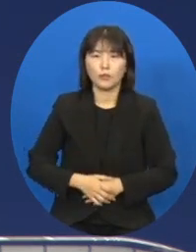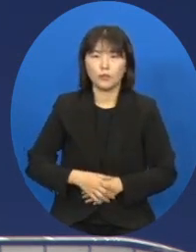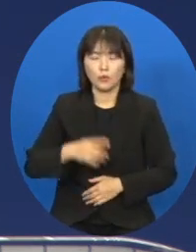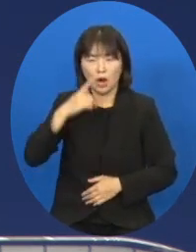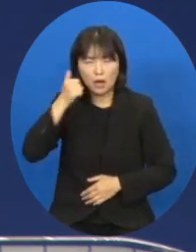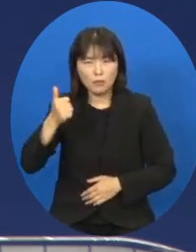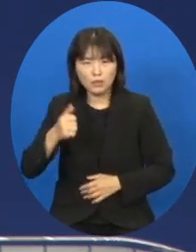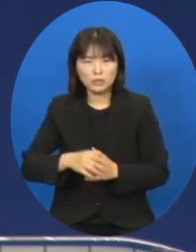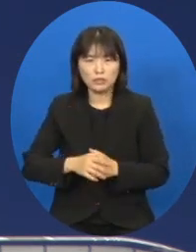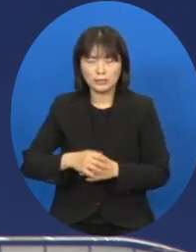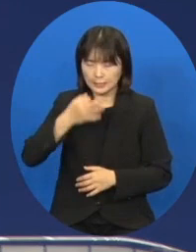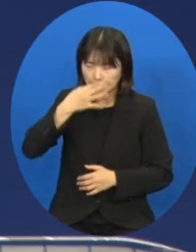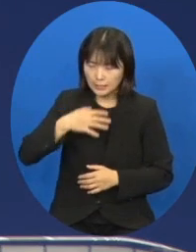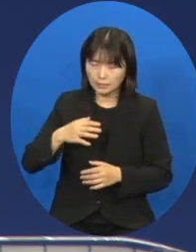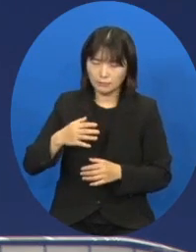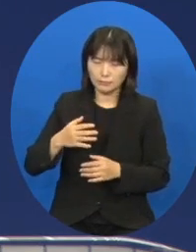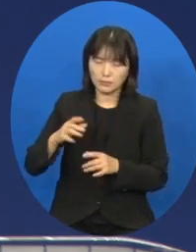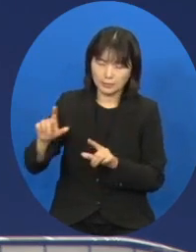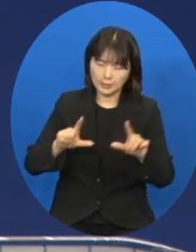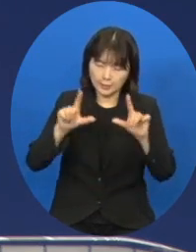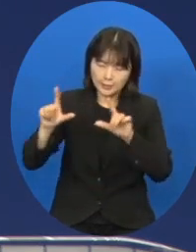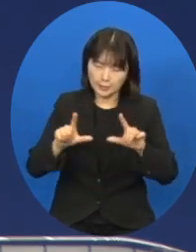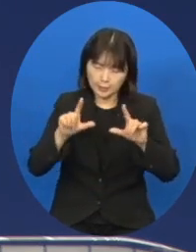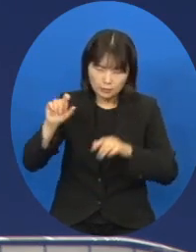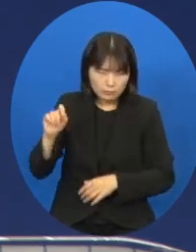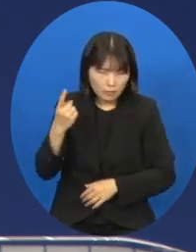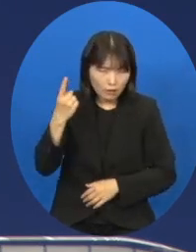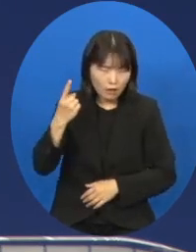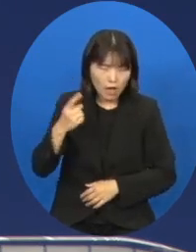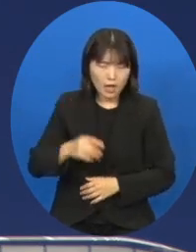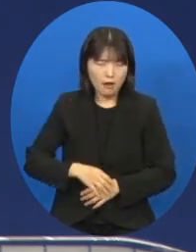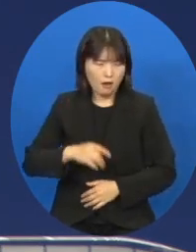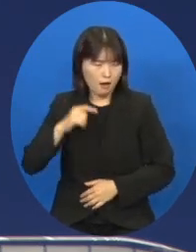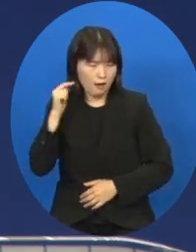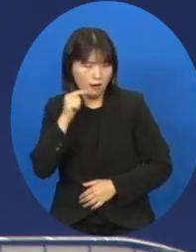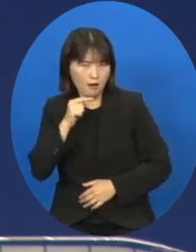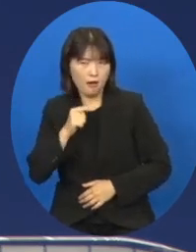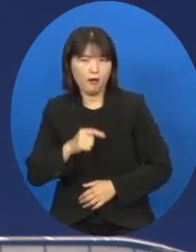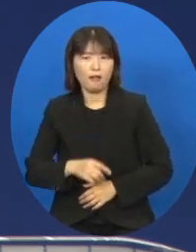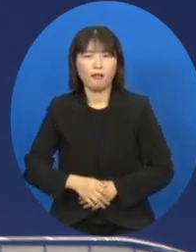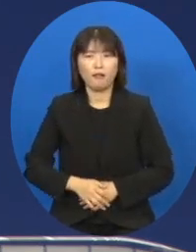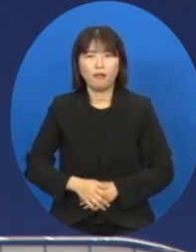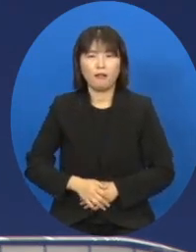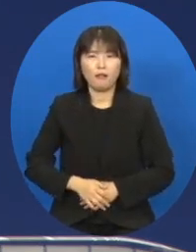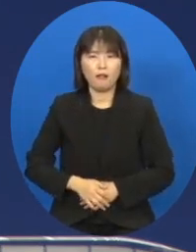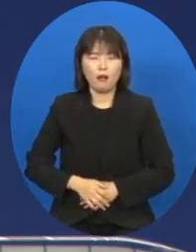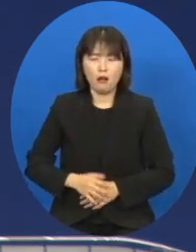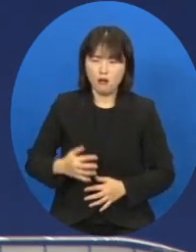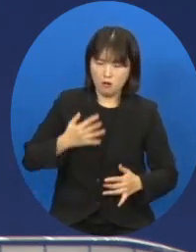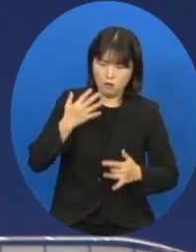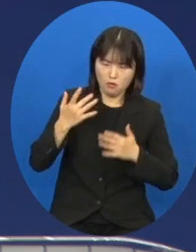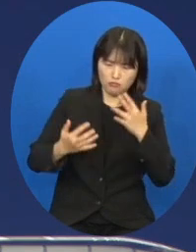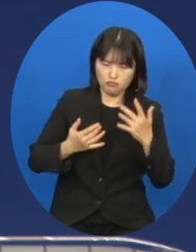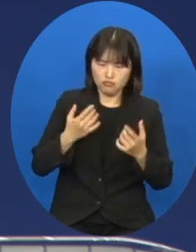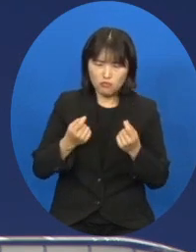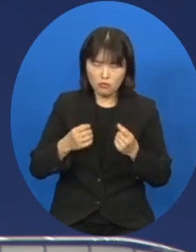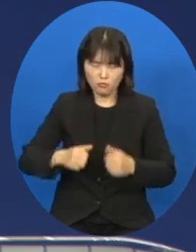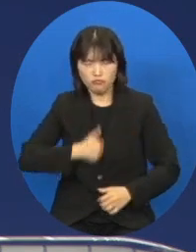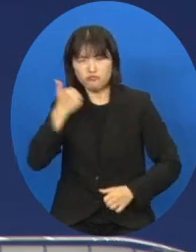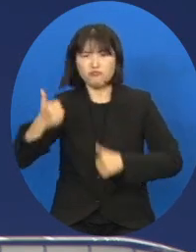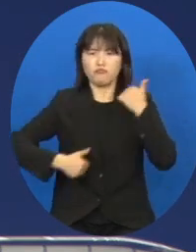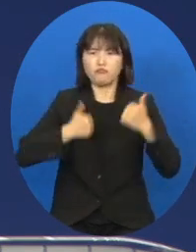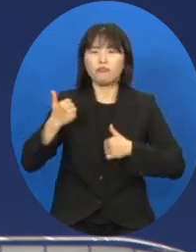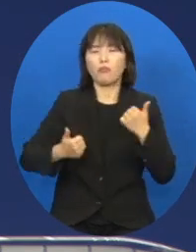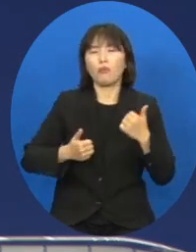그런 험한 세월을 사셔서 그런지 굉장히 엄격하시고, 그리고 불같이 화를 내실 때가 많으셨다는